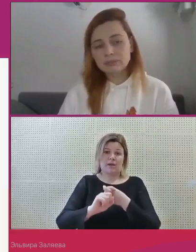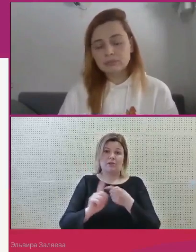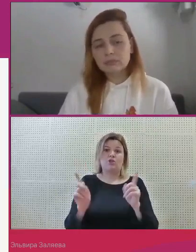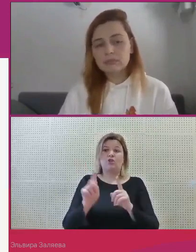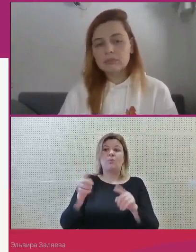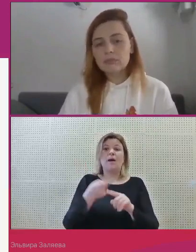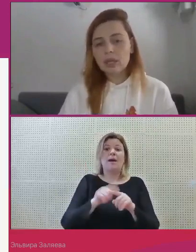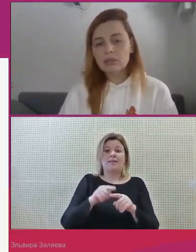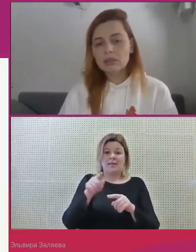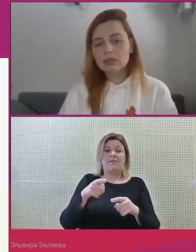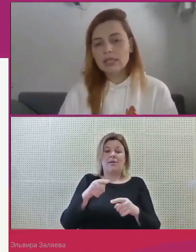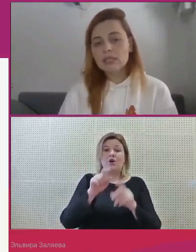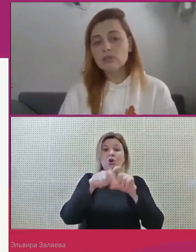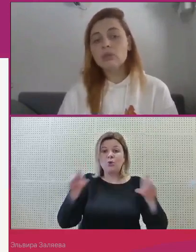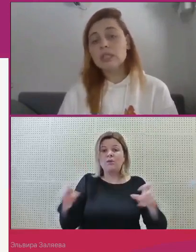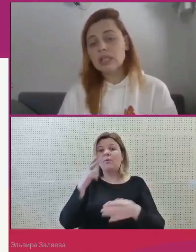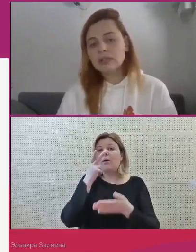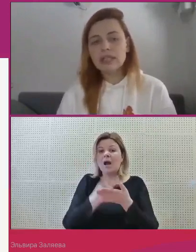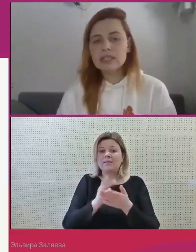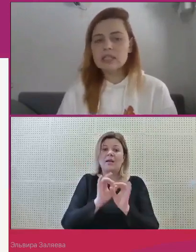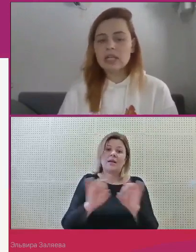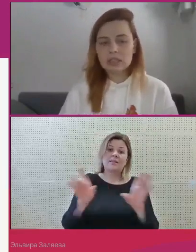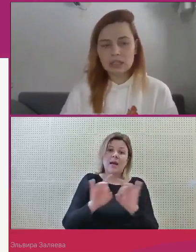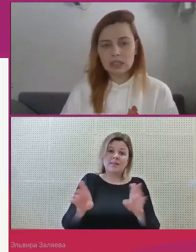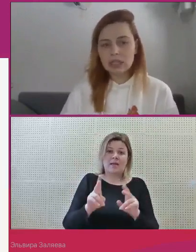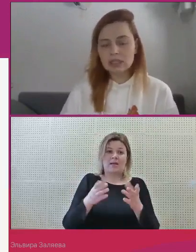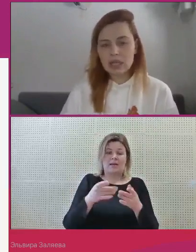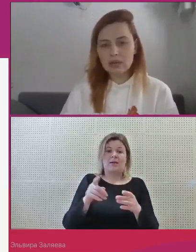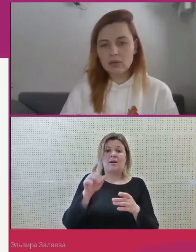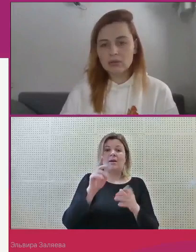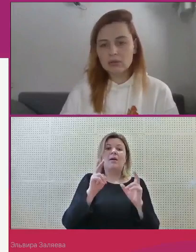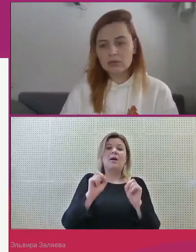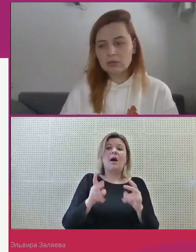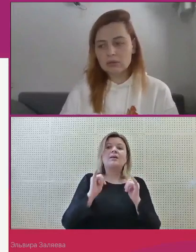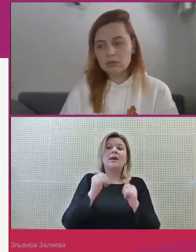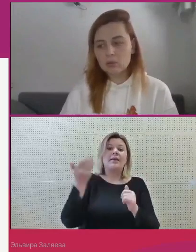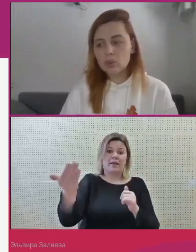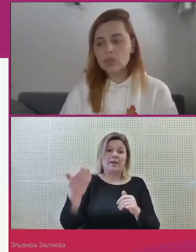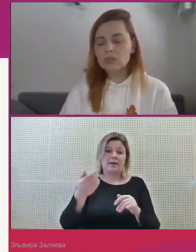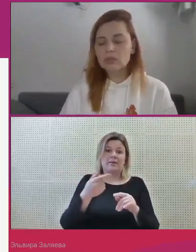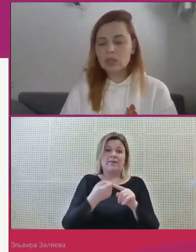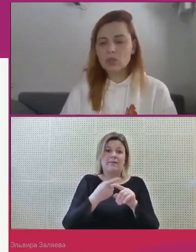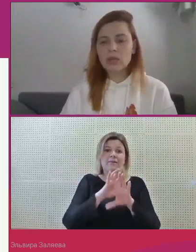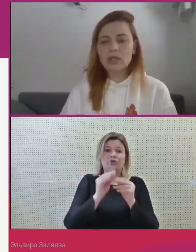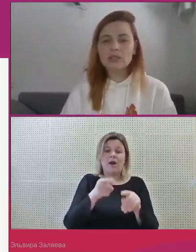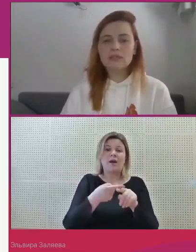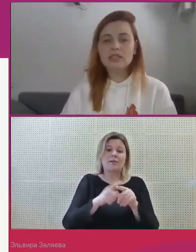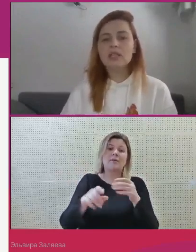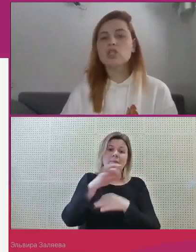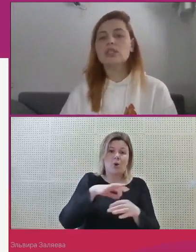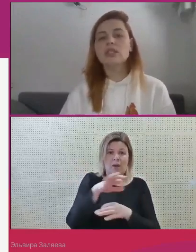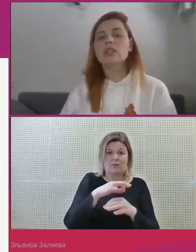проект для них внутри, как выглядит со стороны и так далее. Очень хорошо на